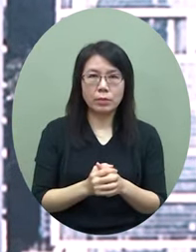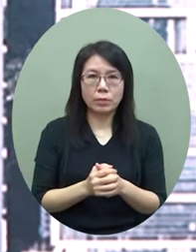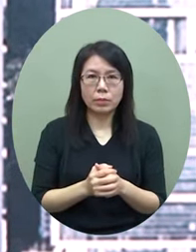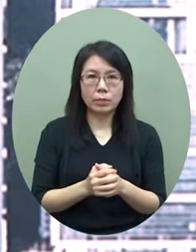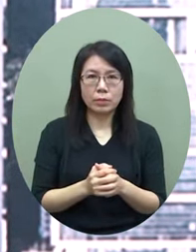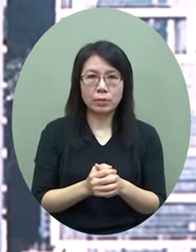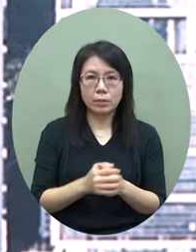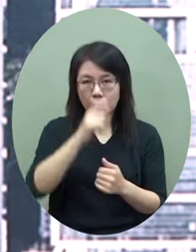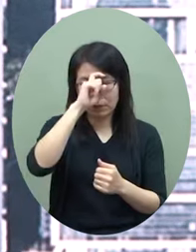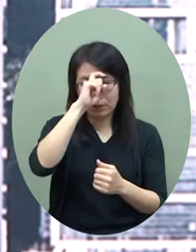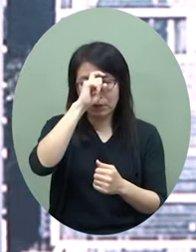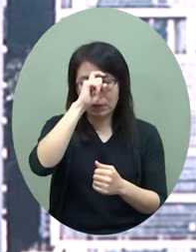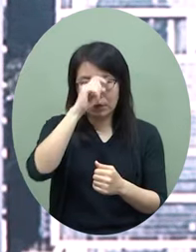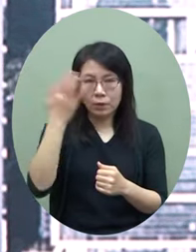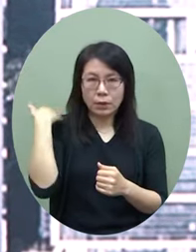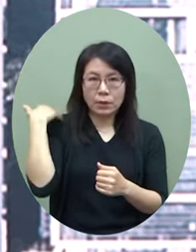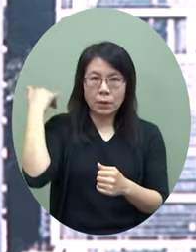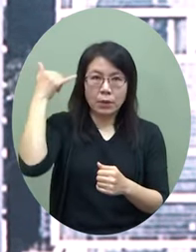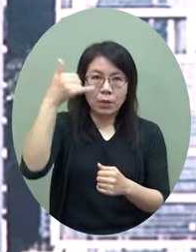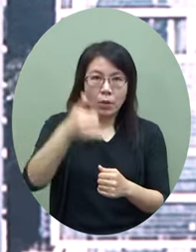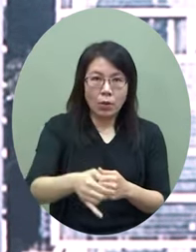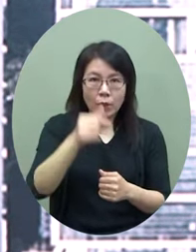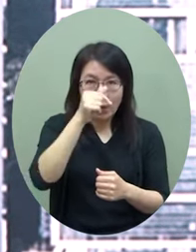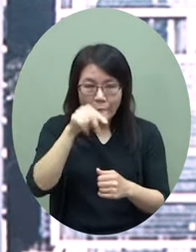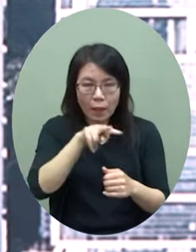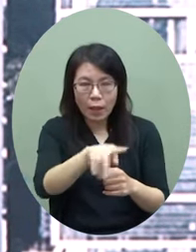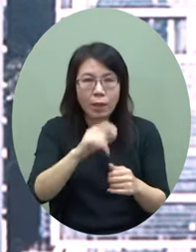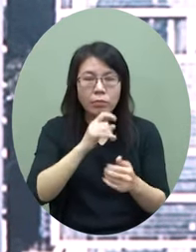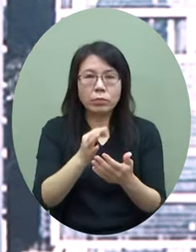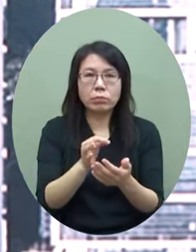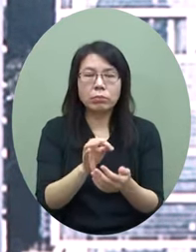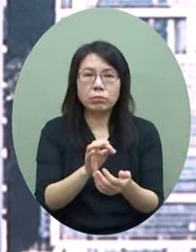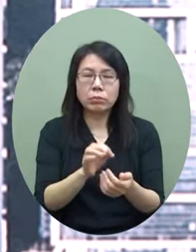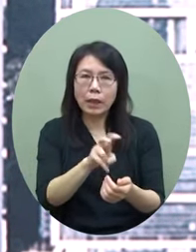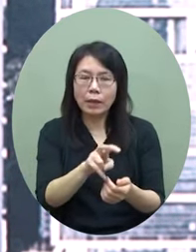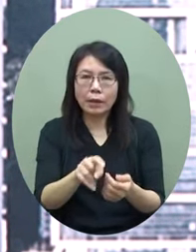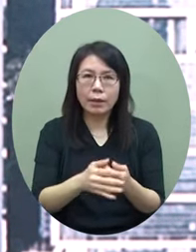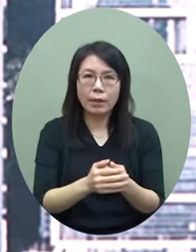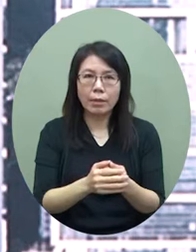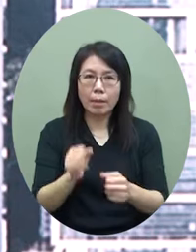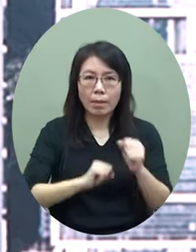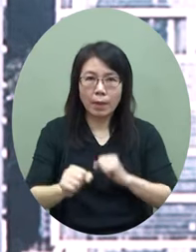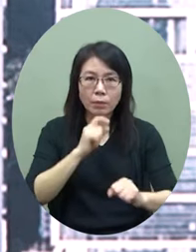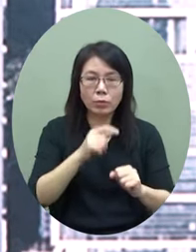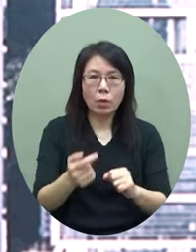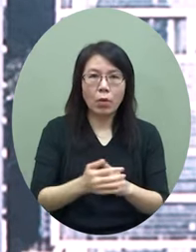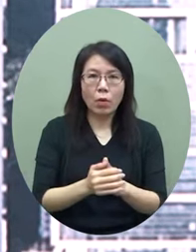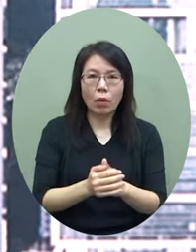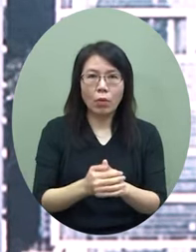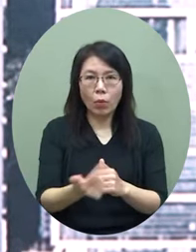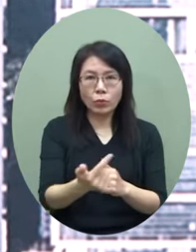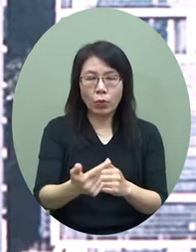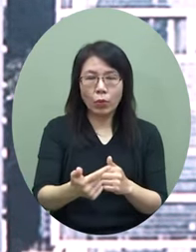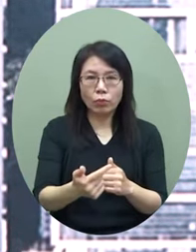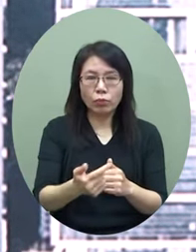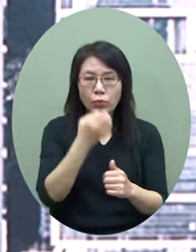大家都記得我當日到現場的時候都強調由於這個行動多多少少都令到市